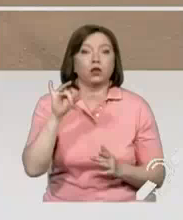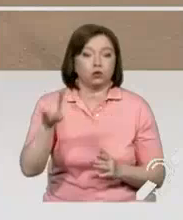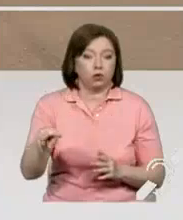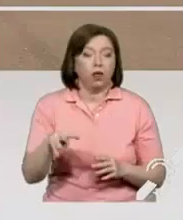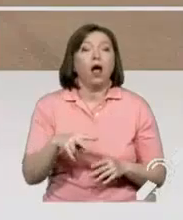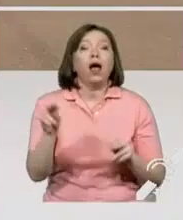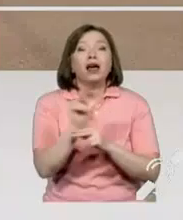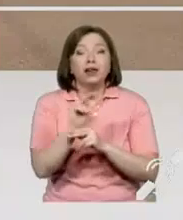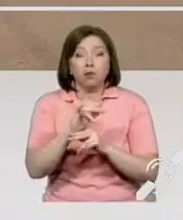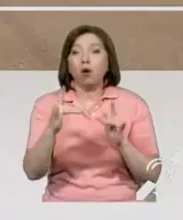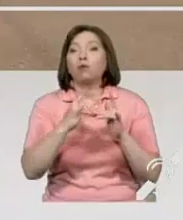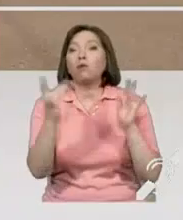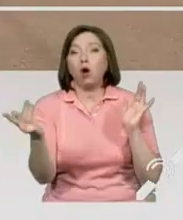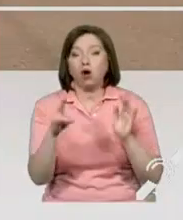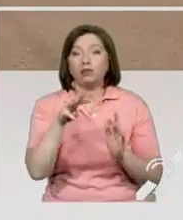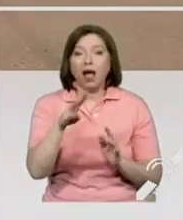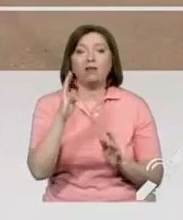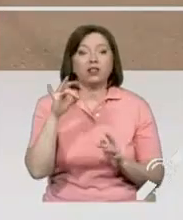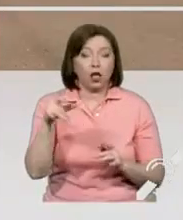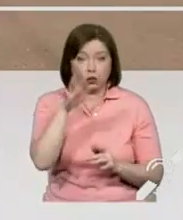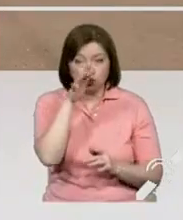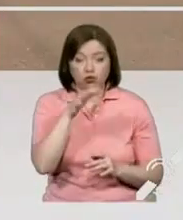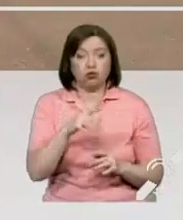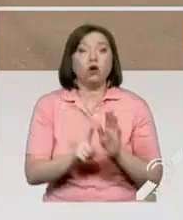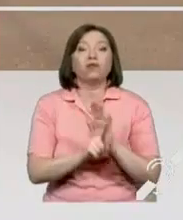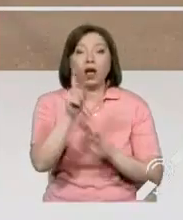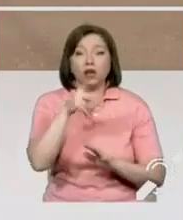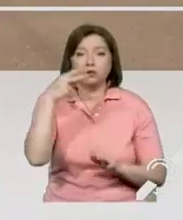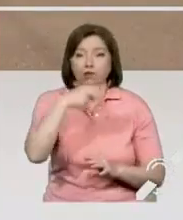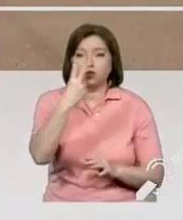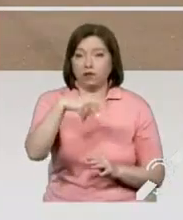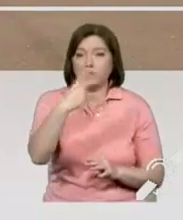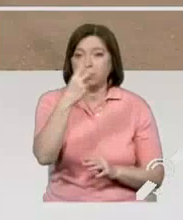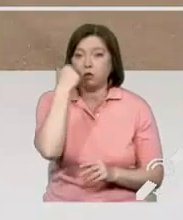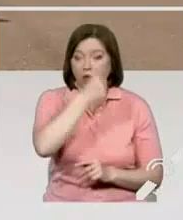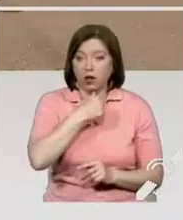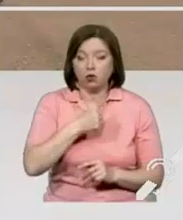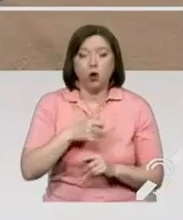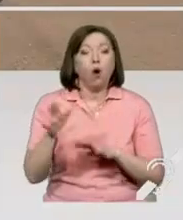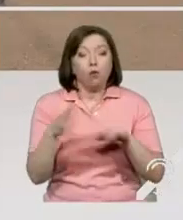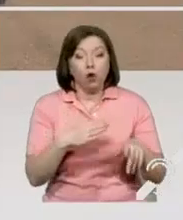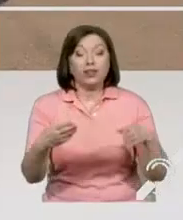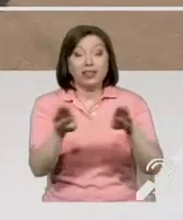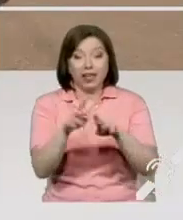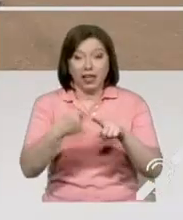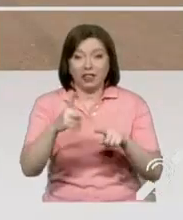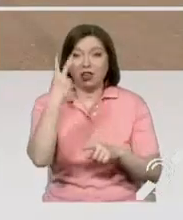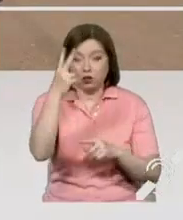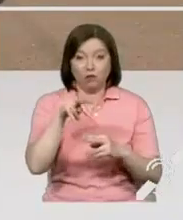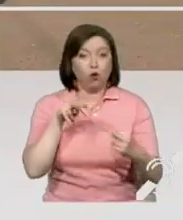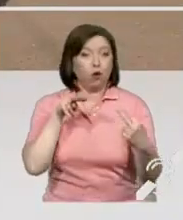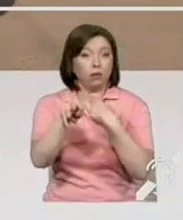reparațiile la Podul de pe strada Mihai Viteazul din Chișinău au început în 2022 după închiderea celor două benzi de